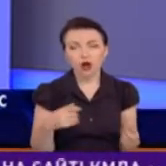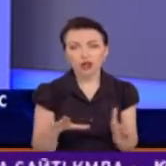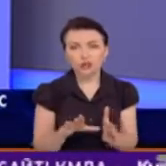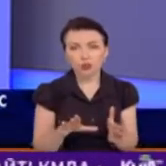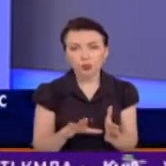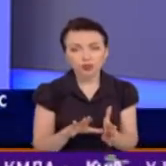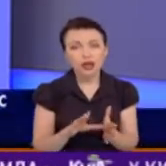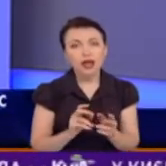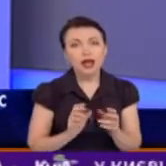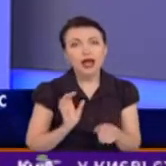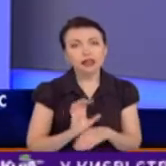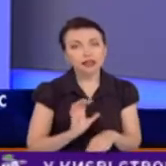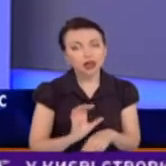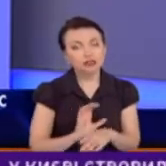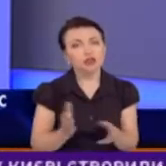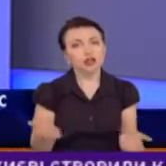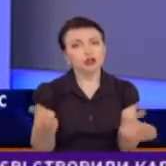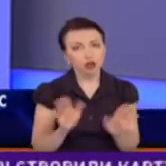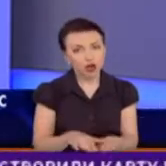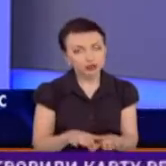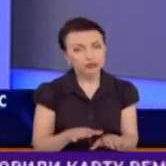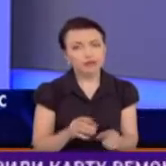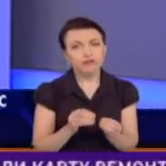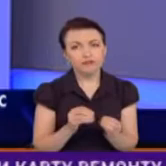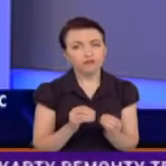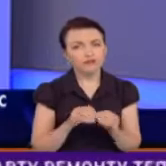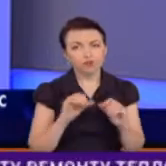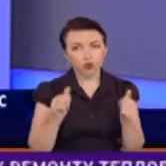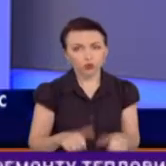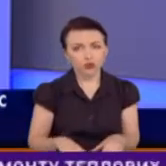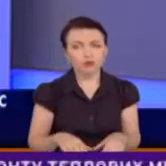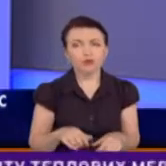енергії генерація залишається в тому самому вигляді, тобто